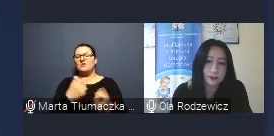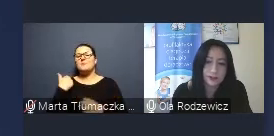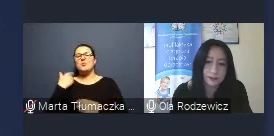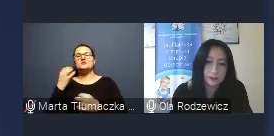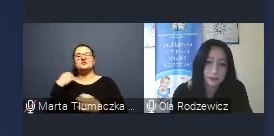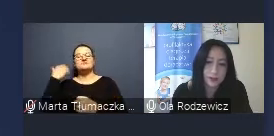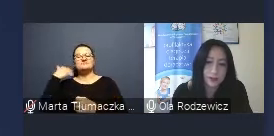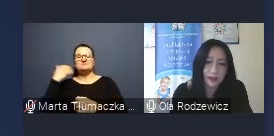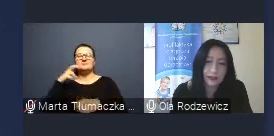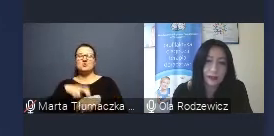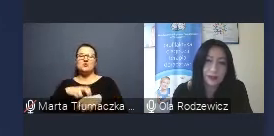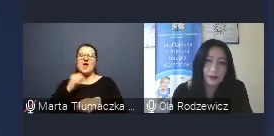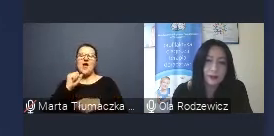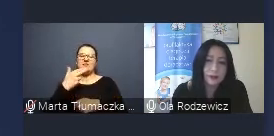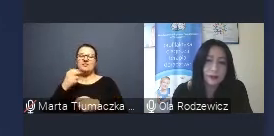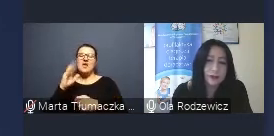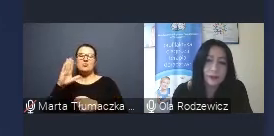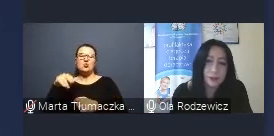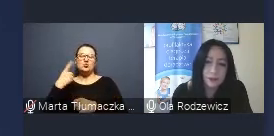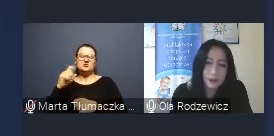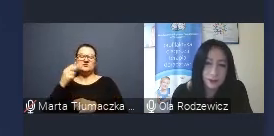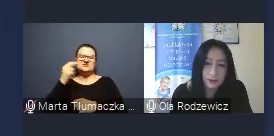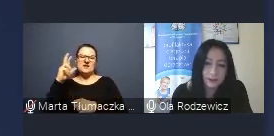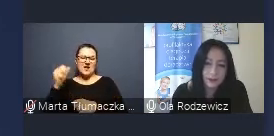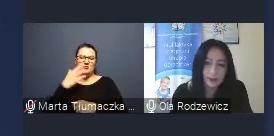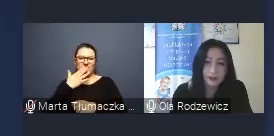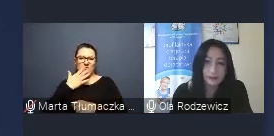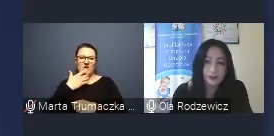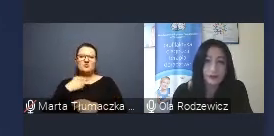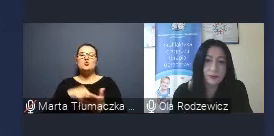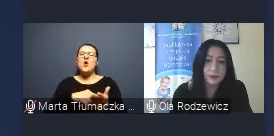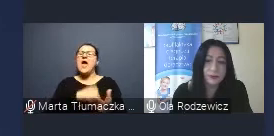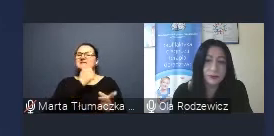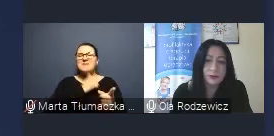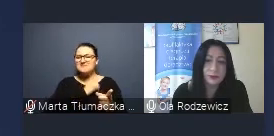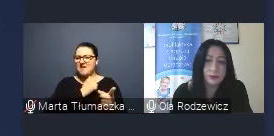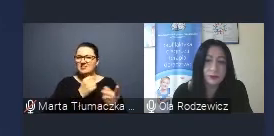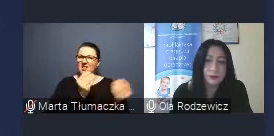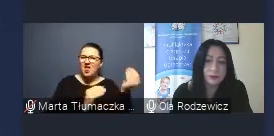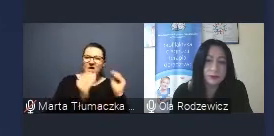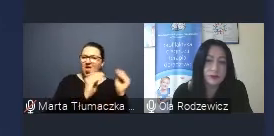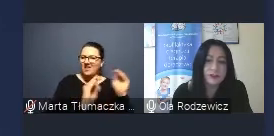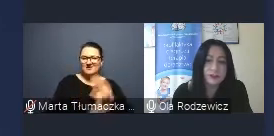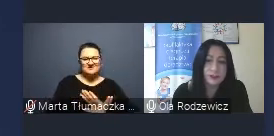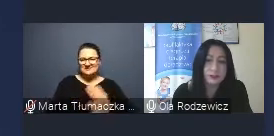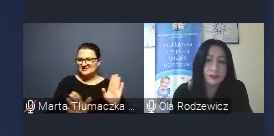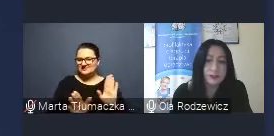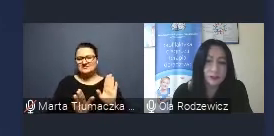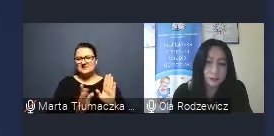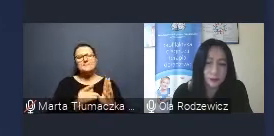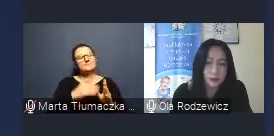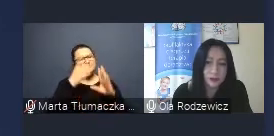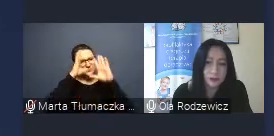Anna Budzińska mówiła. To nie jest przedmiot eksperymentowania. My podchodzimy do ludzi z